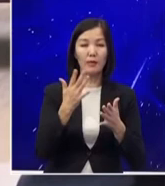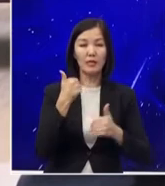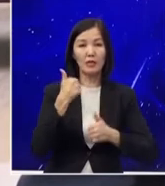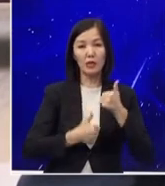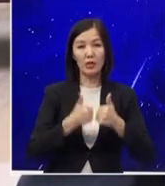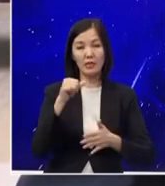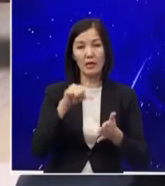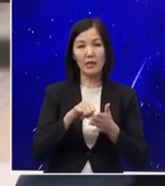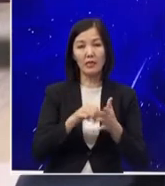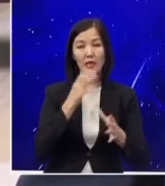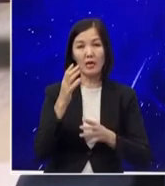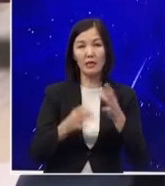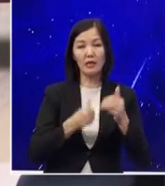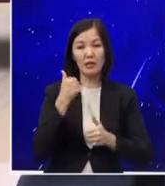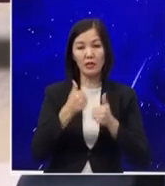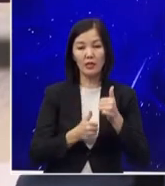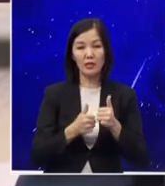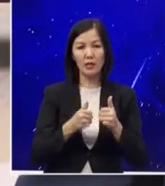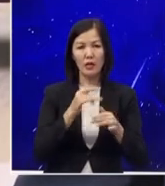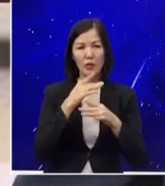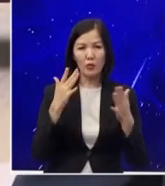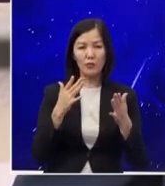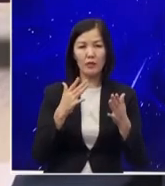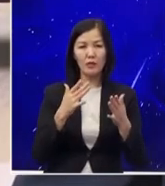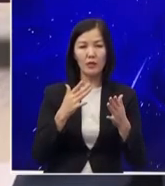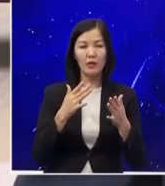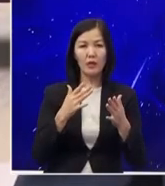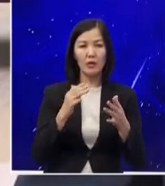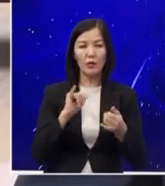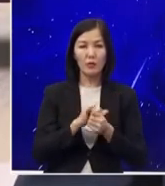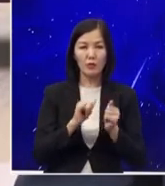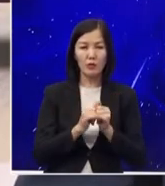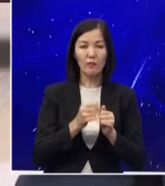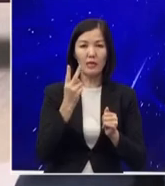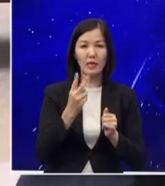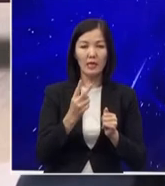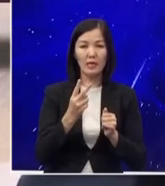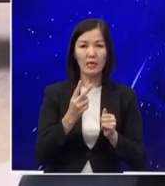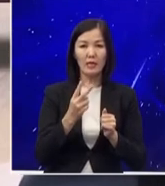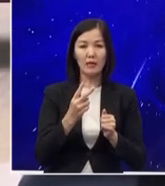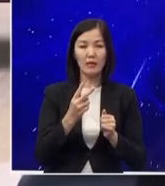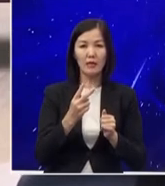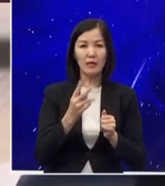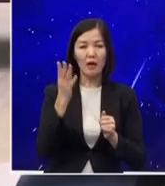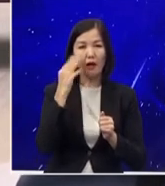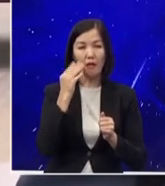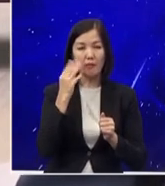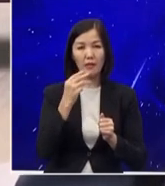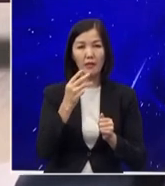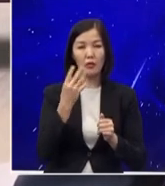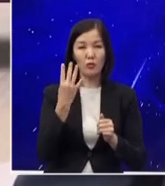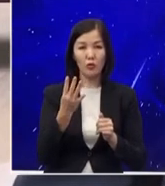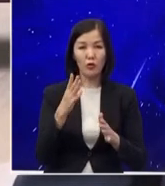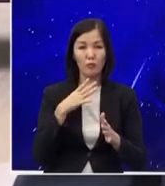қатынастық. Халықаралық жарыс көбісі Өскеменде 2 рет болдық, Шымкент қаласында 2 рет болдық, Алматыда 4 рет